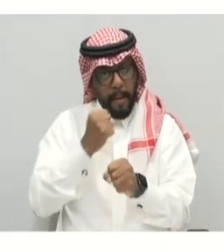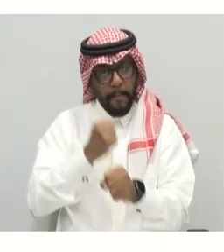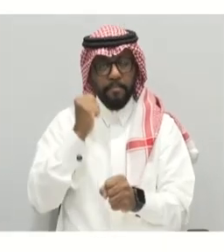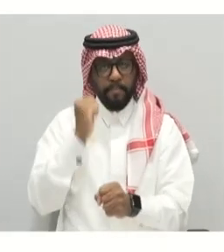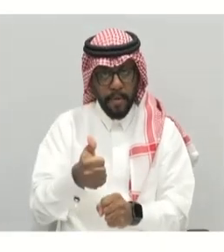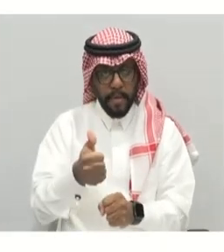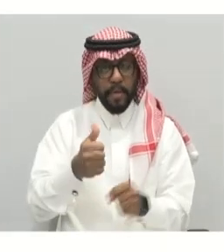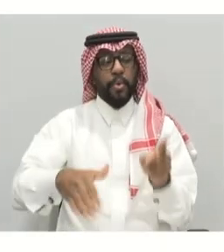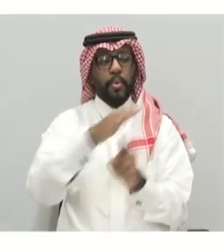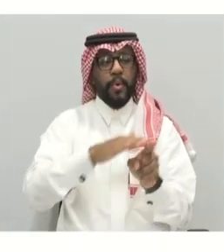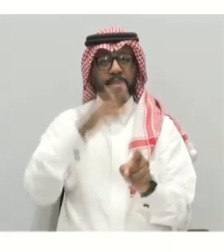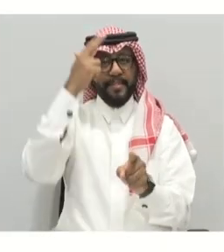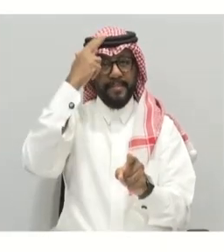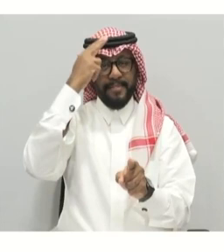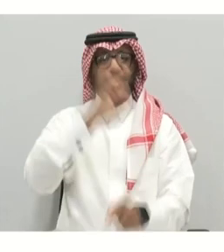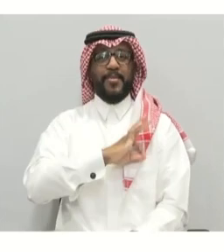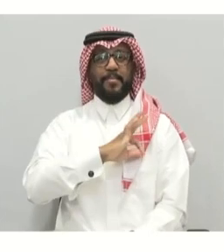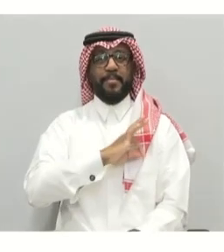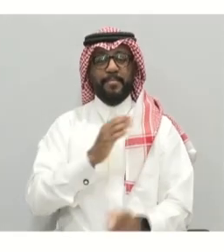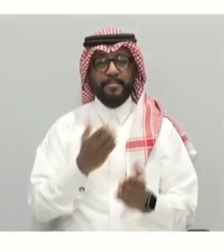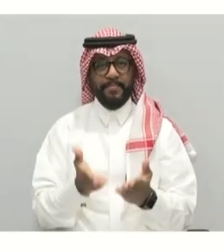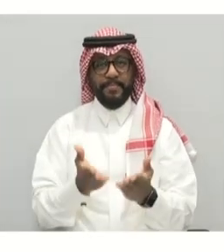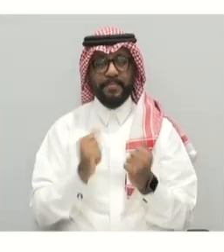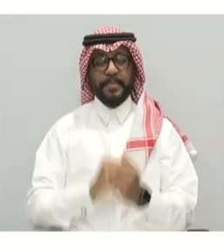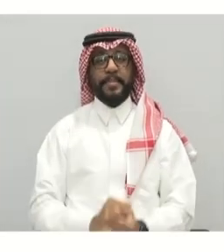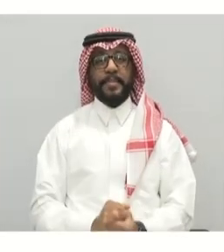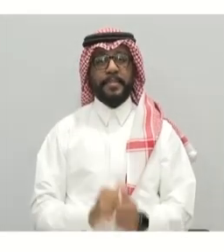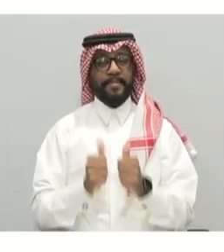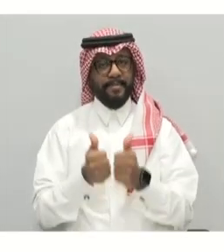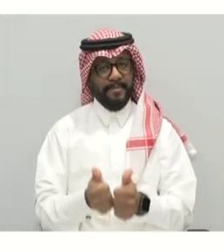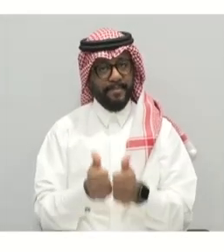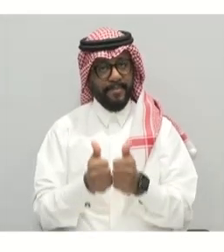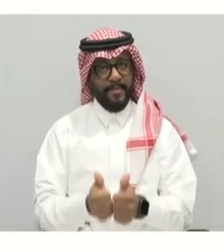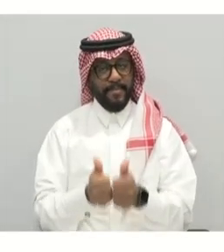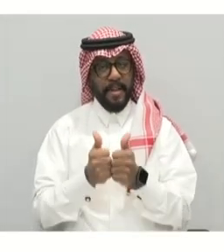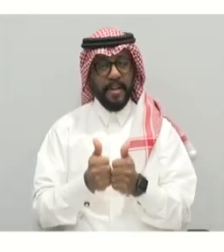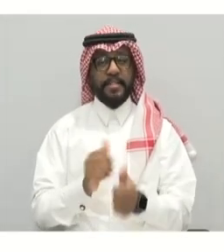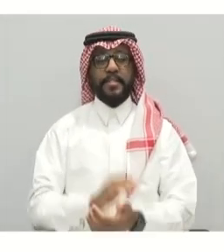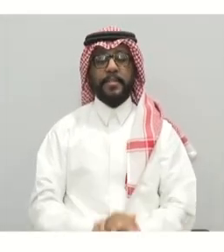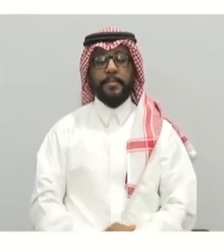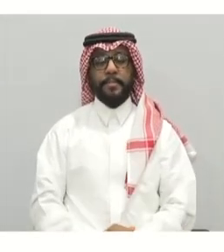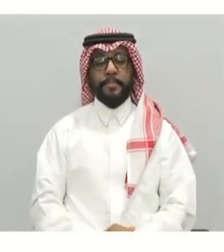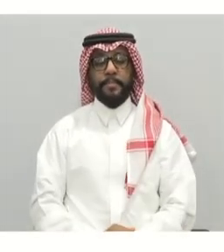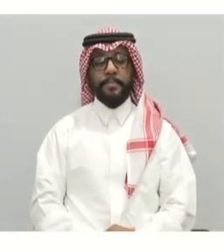اجابه صحيحه بارك الله فيكم اذا هذا هو المواطن الصالح